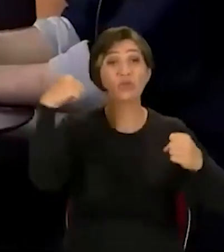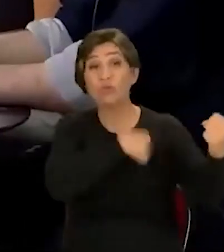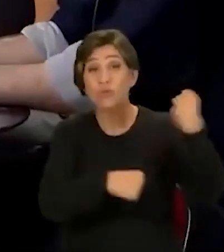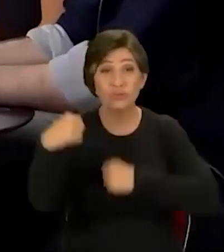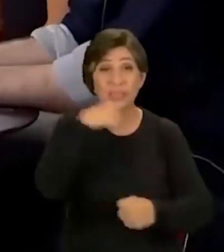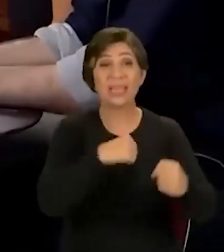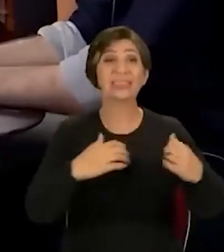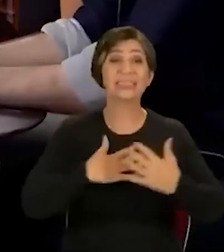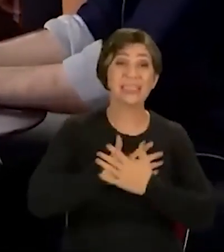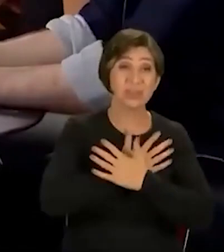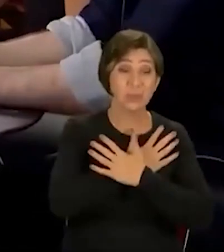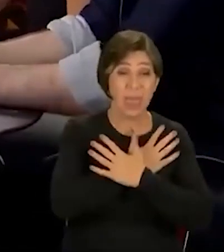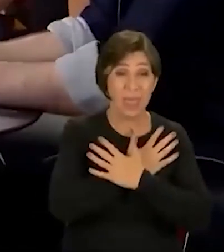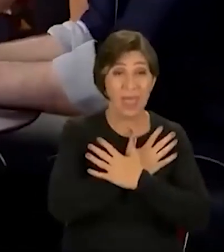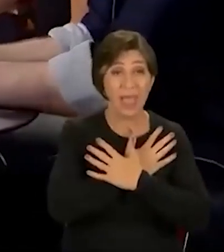dövüşmekten sevişmeye,